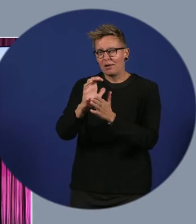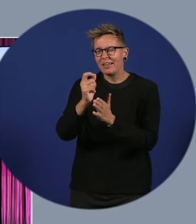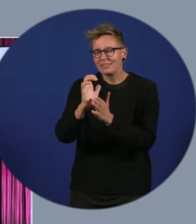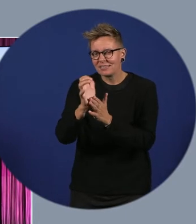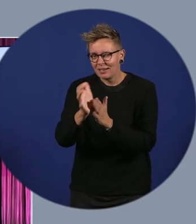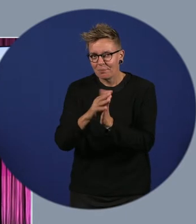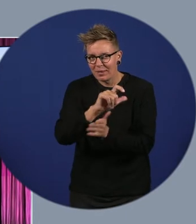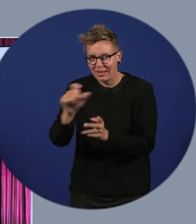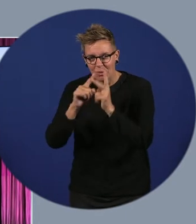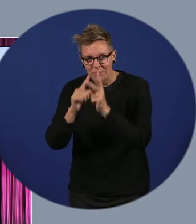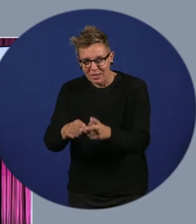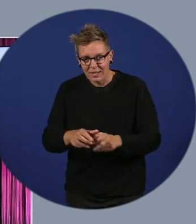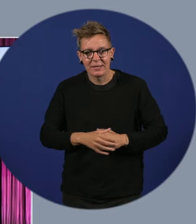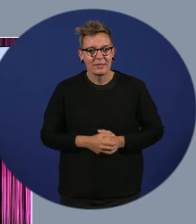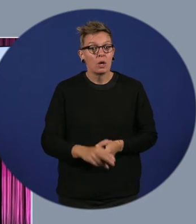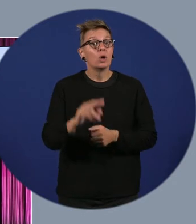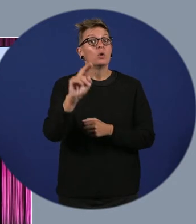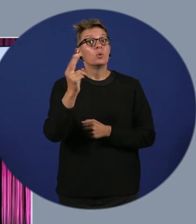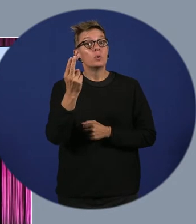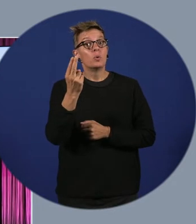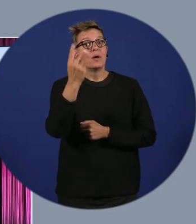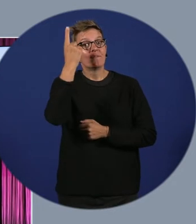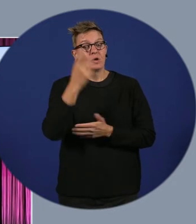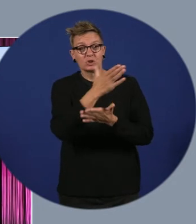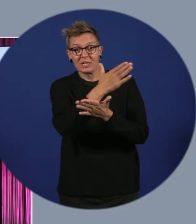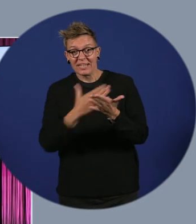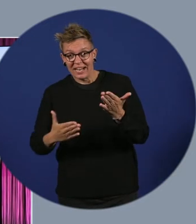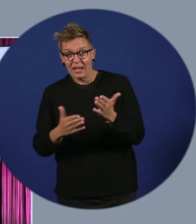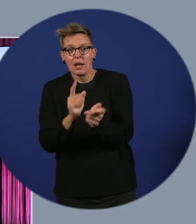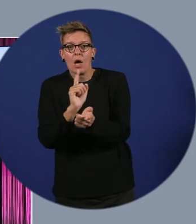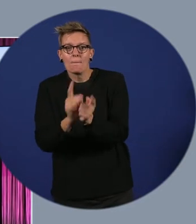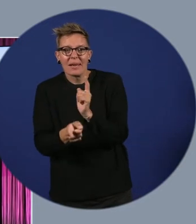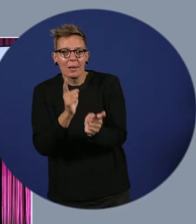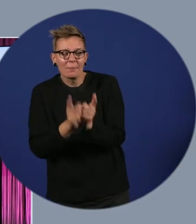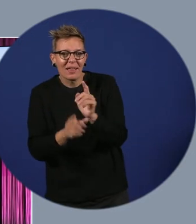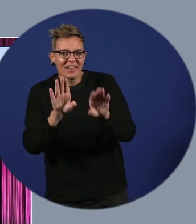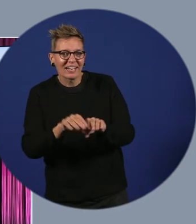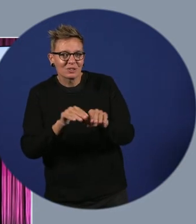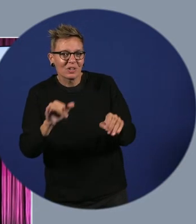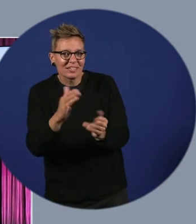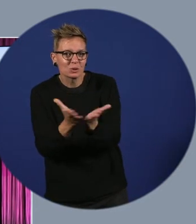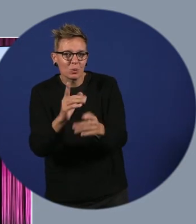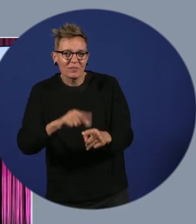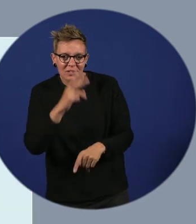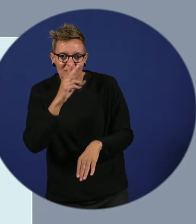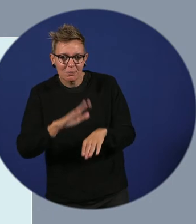sändning. För nu är det dags för första delen av det preliminära resultatet i